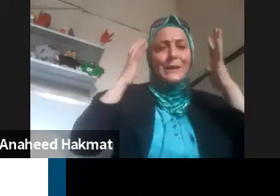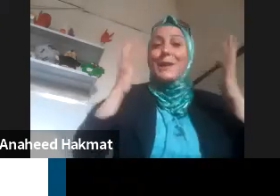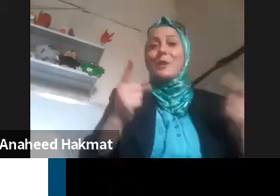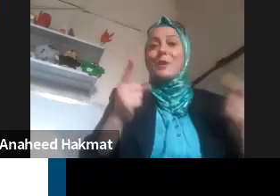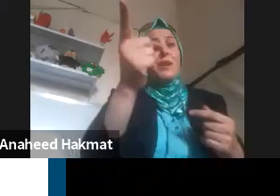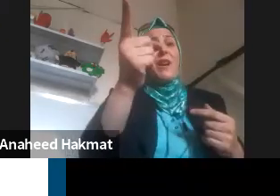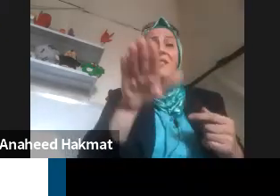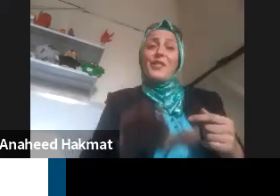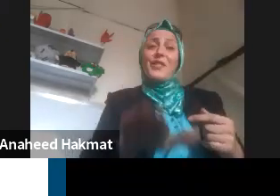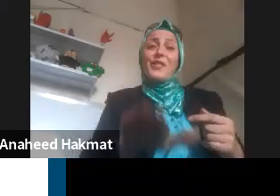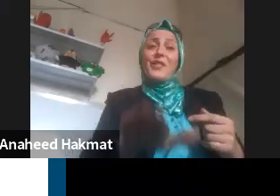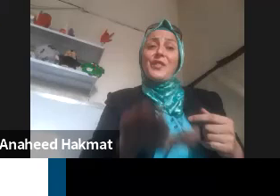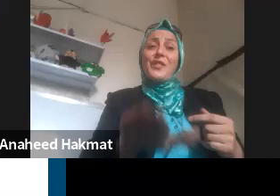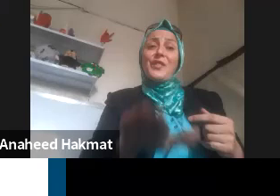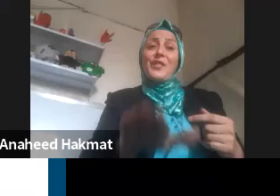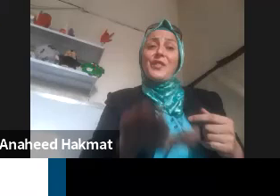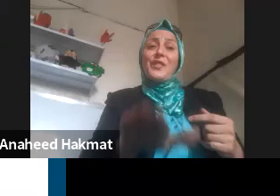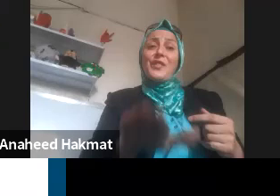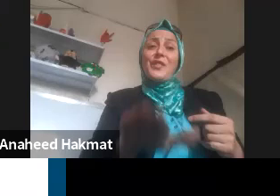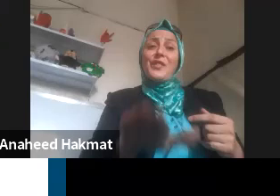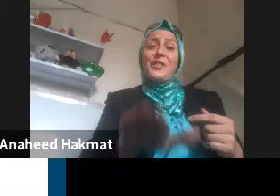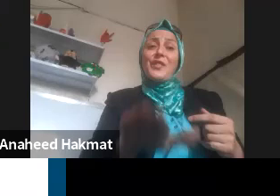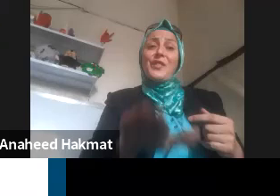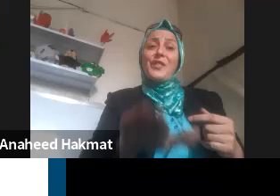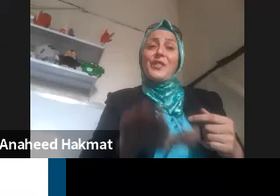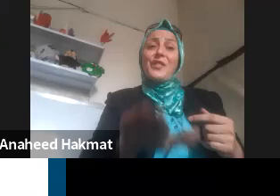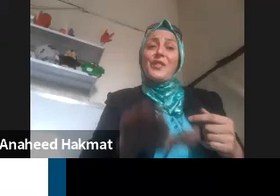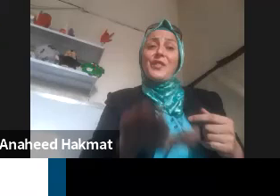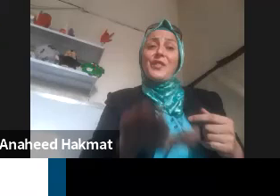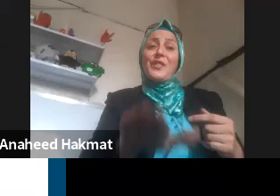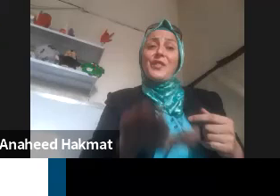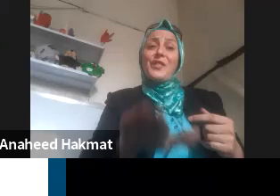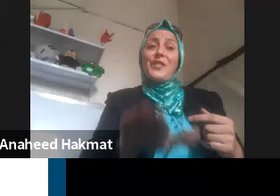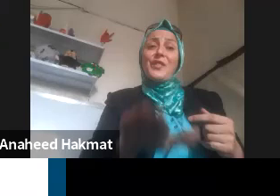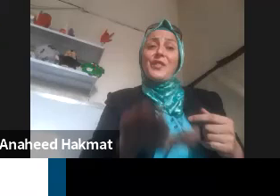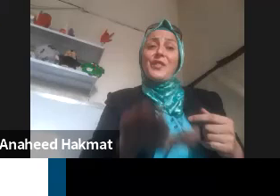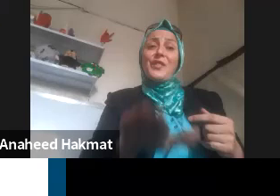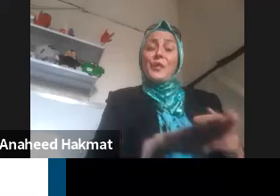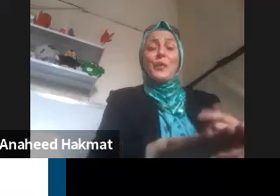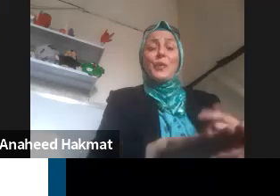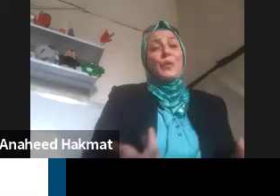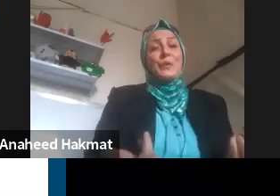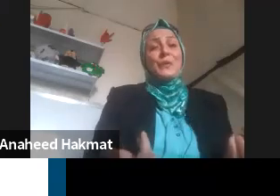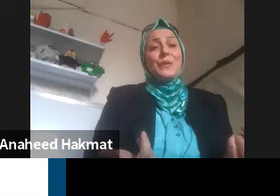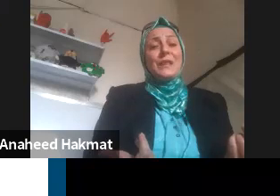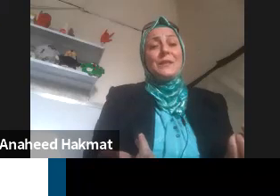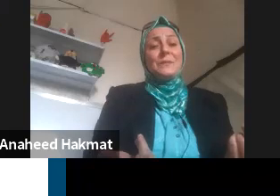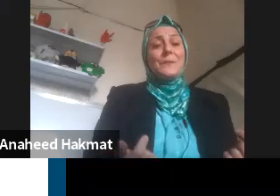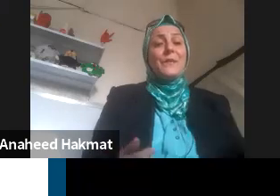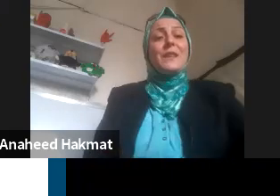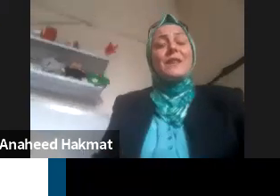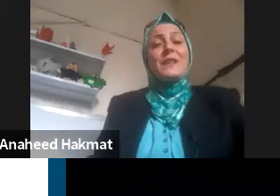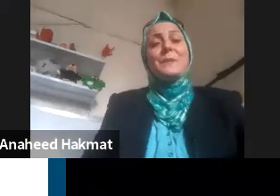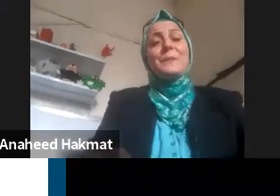الولد، وأغلبية الأولاد اللي عندهم إعاقات ممكن يكون عندهم كمان عرضة أكثر